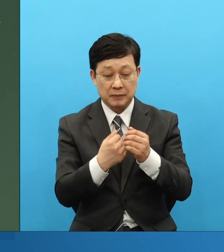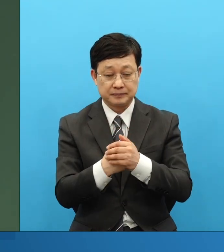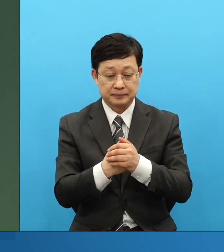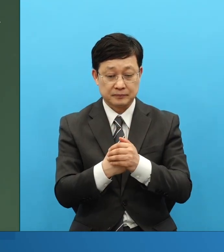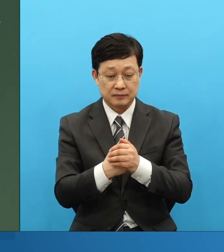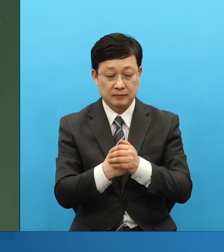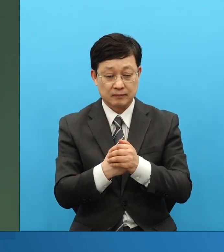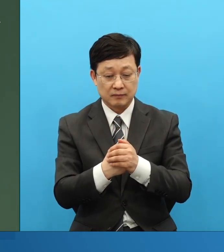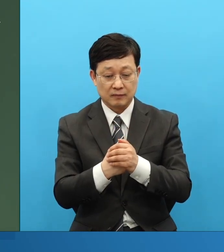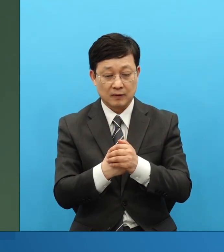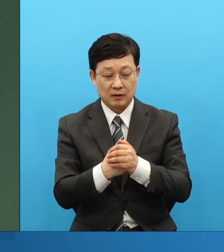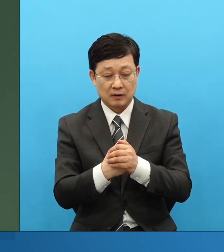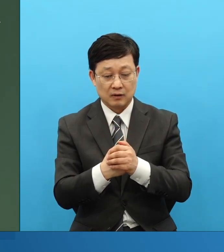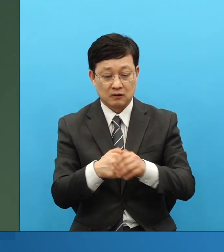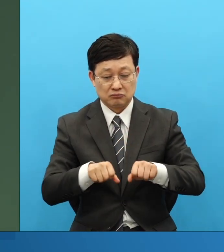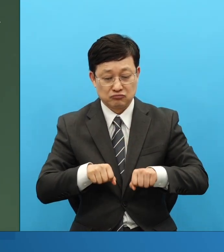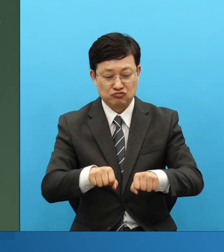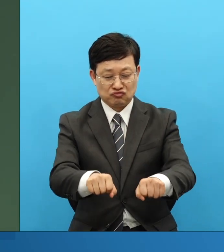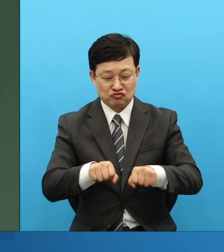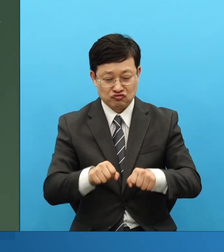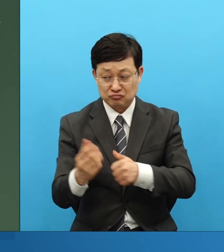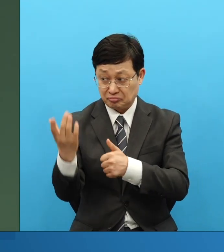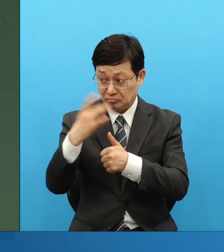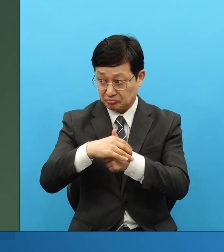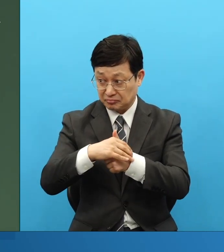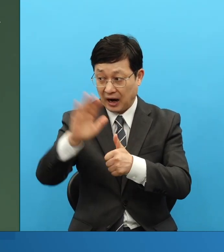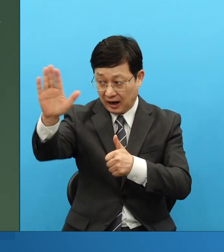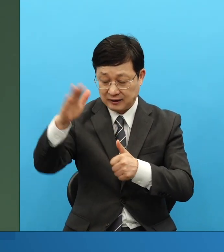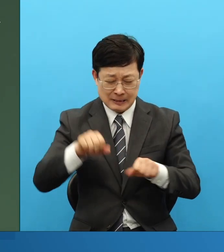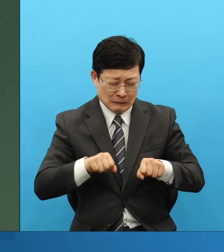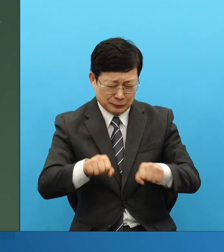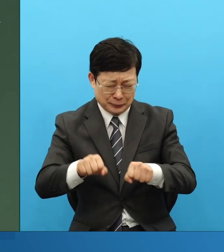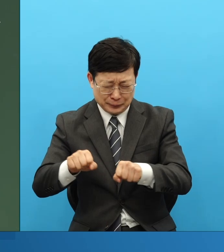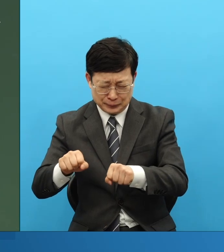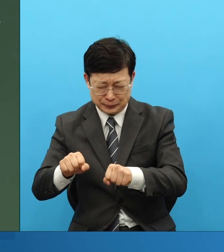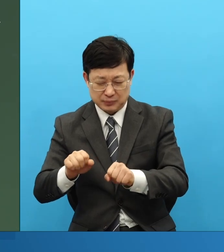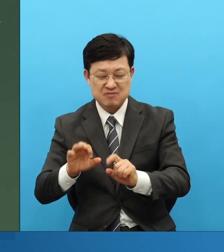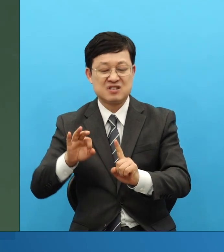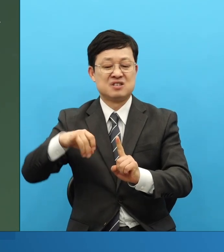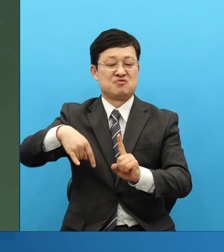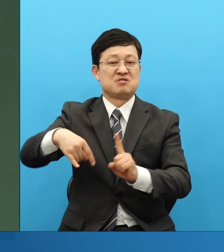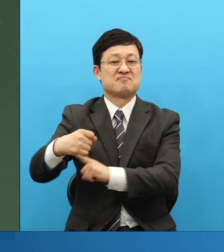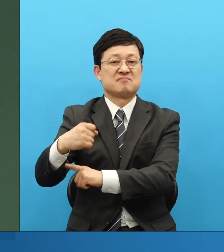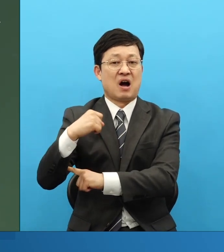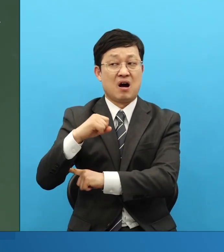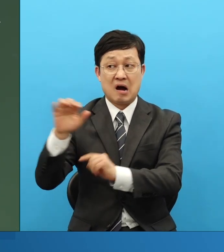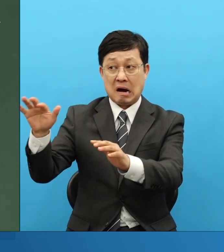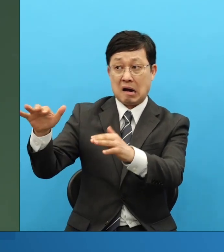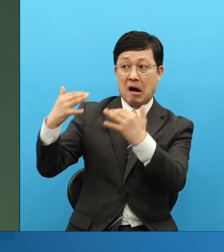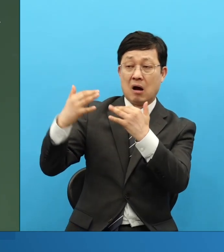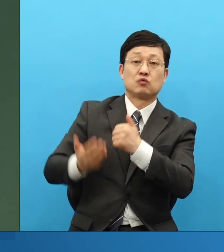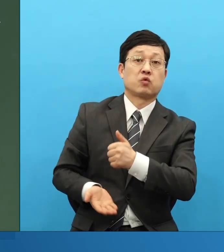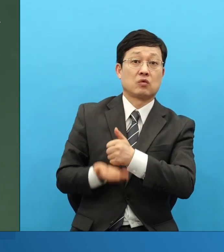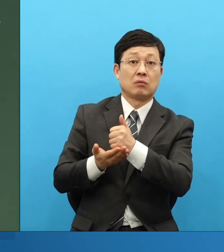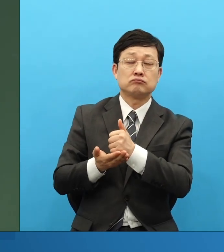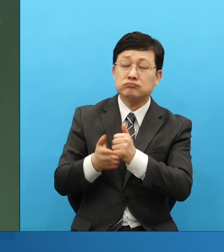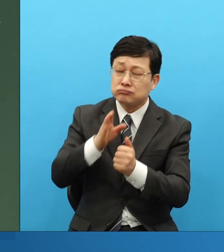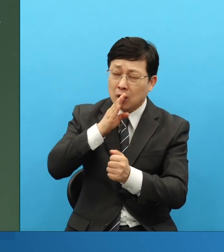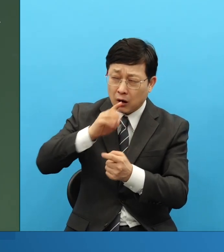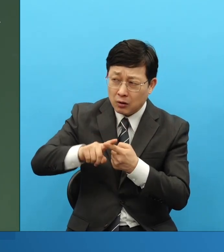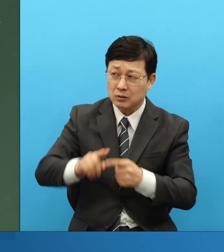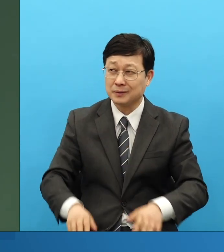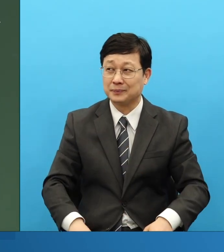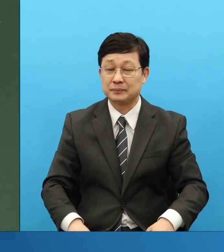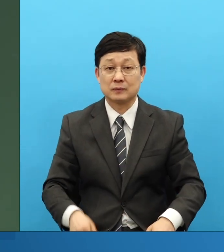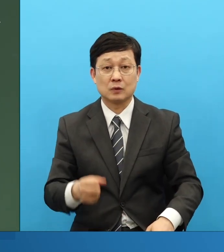들어갔는데 청소를 제일 It 잘했어요. wasn't about what should I do. He 그렇죠. went in as a janitor and he was cleaning the best. 또 가는